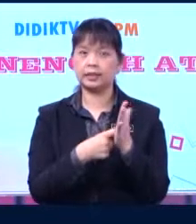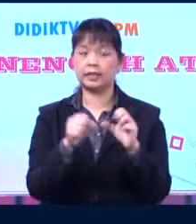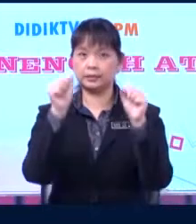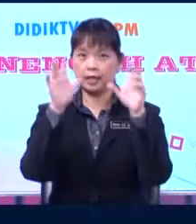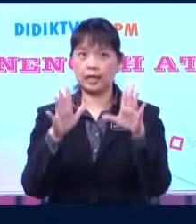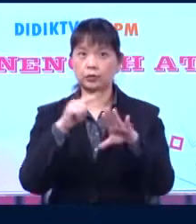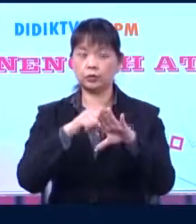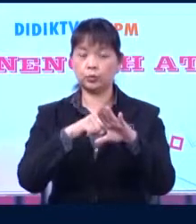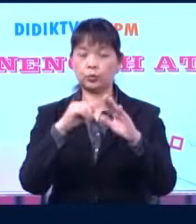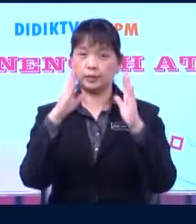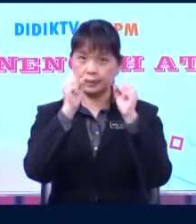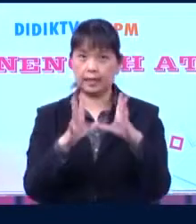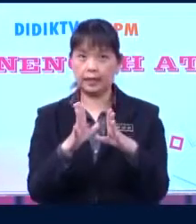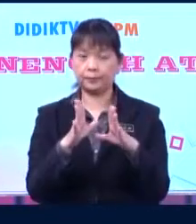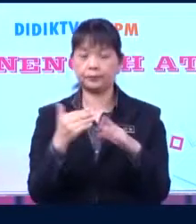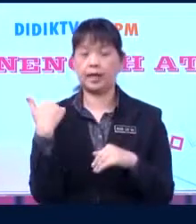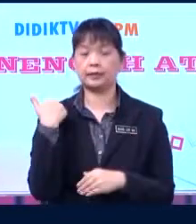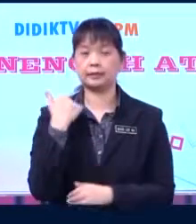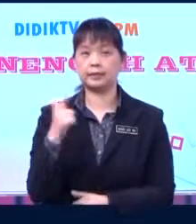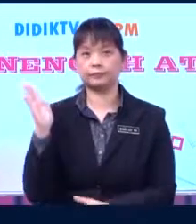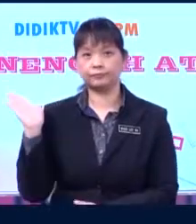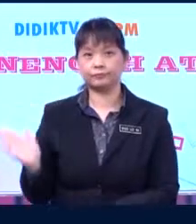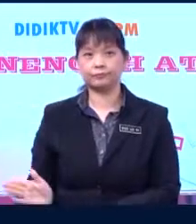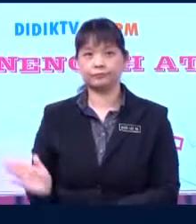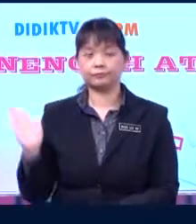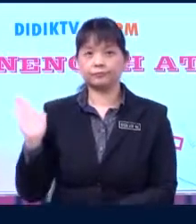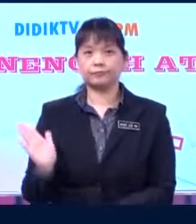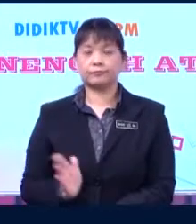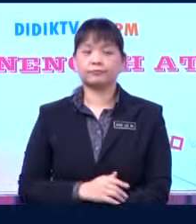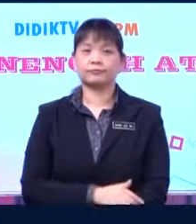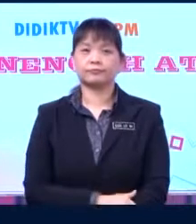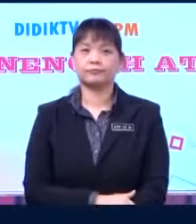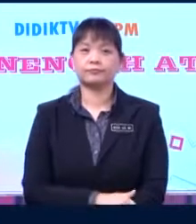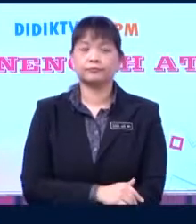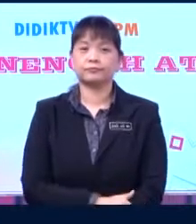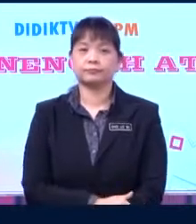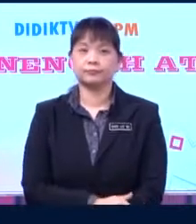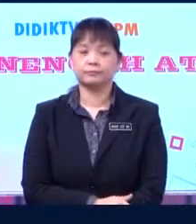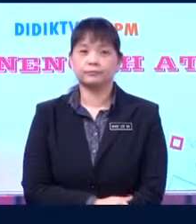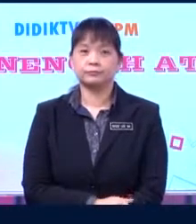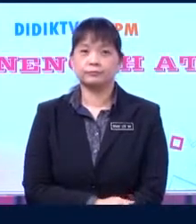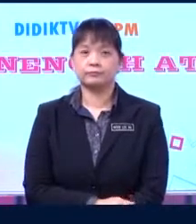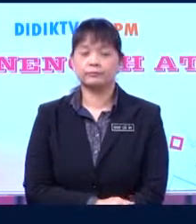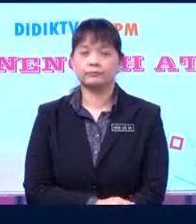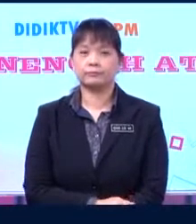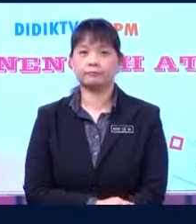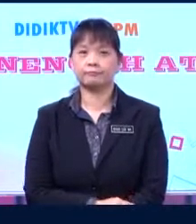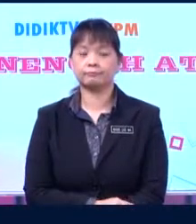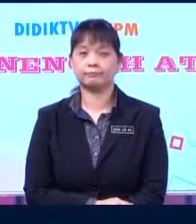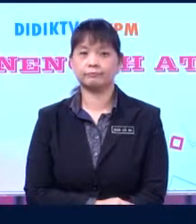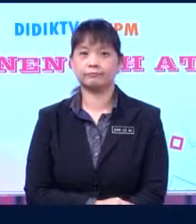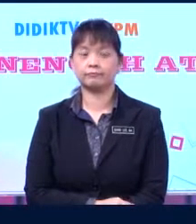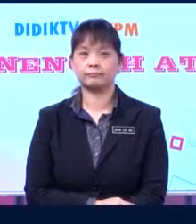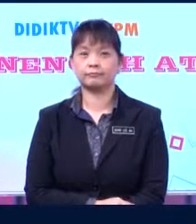rumah teres ialah lapar ribu 650 Ringgit Oke itulah itulah nilai maksudnya